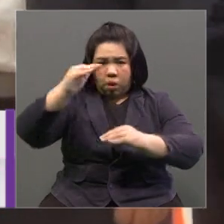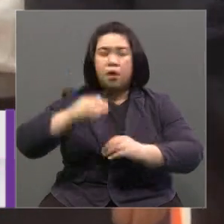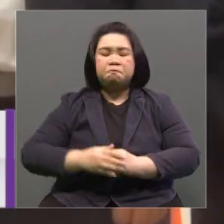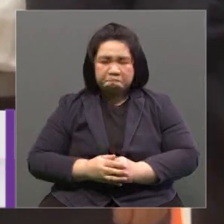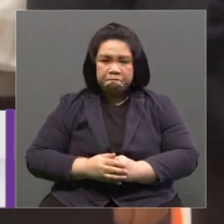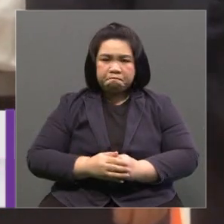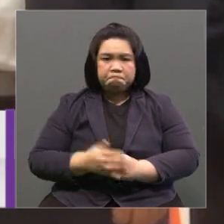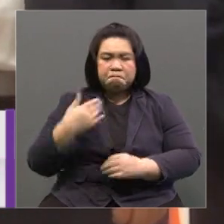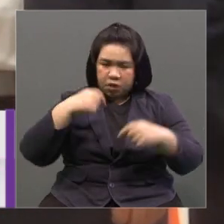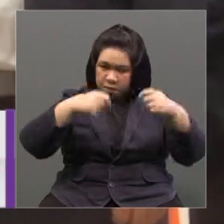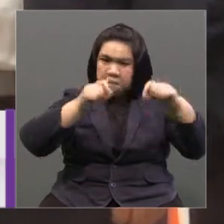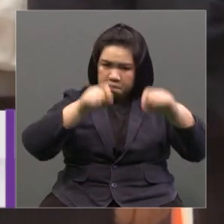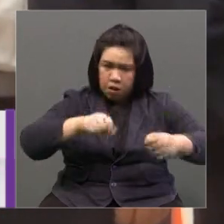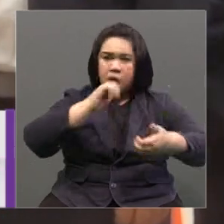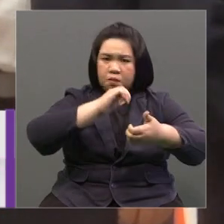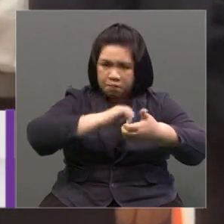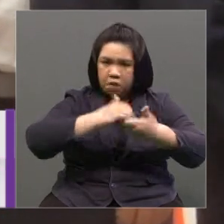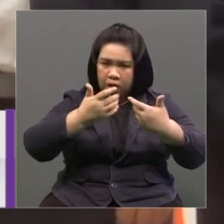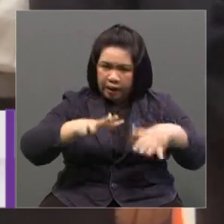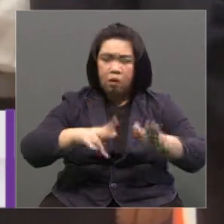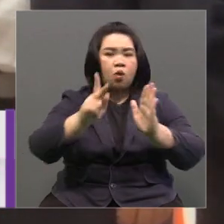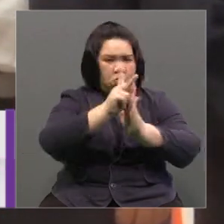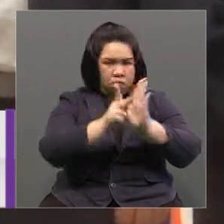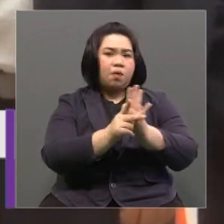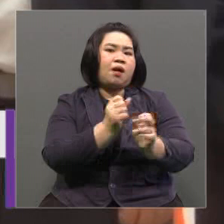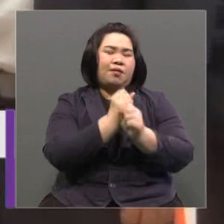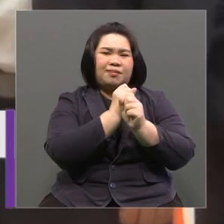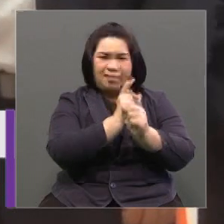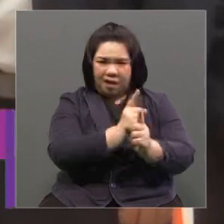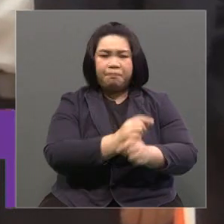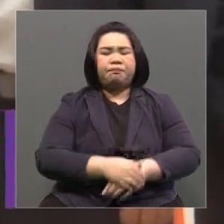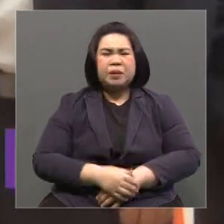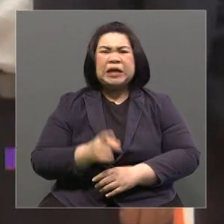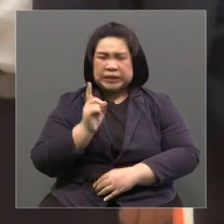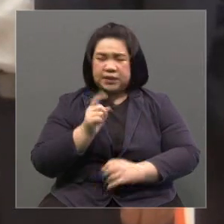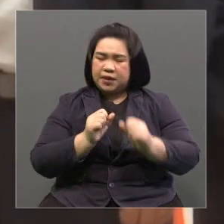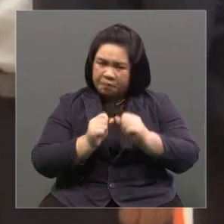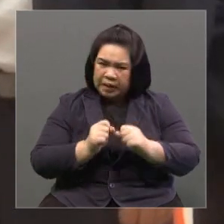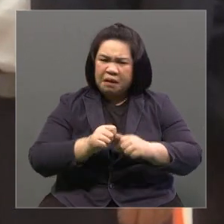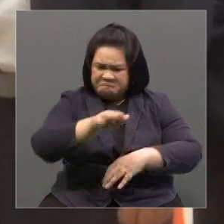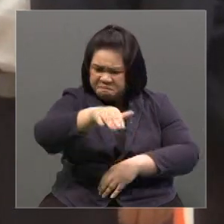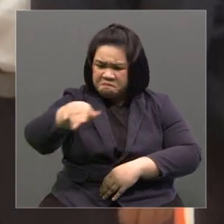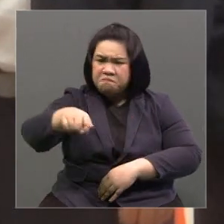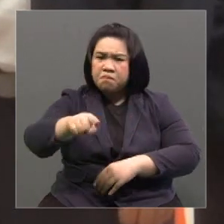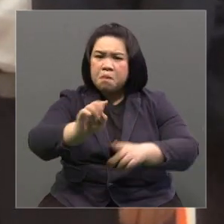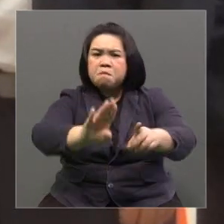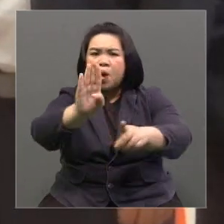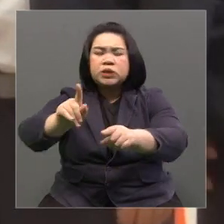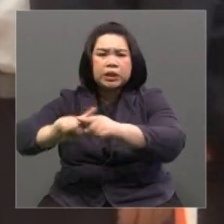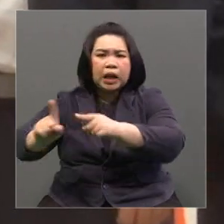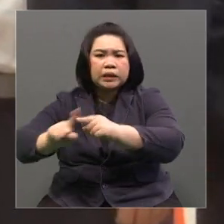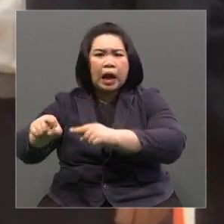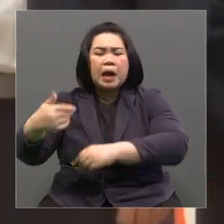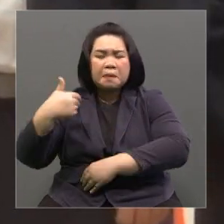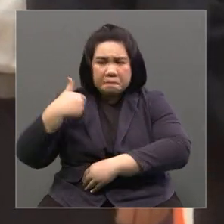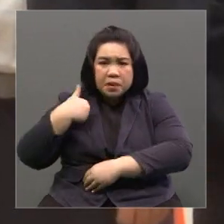ติ MOU กันว่าเราจะอยู่ภายใต้ของกฎหมายพยายามชักจูงผู้ประกอบการที่ประกอบ